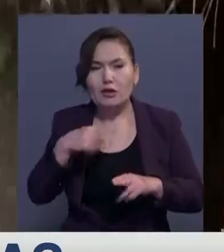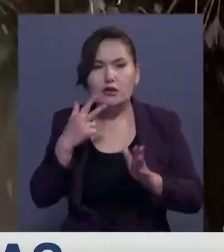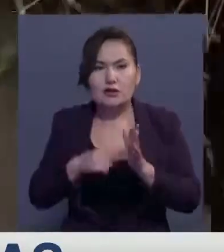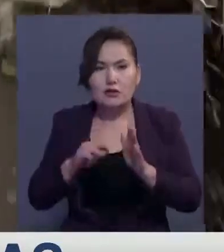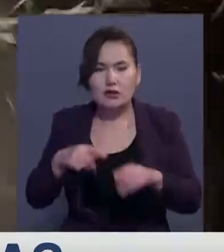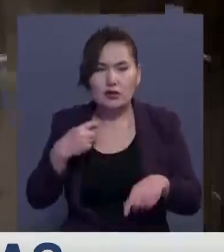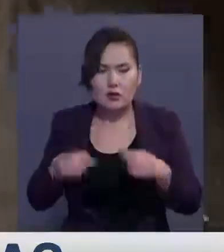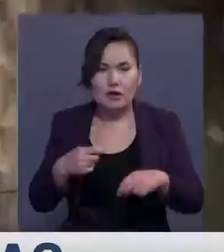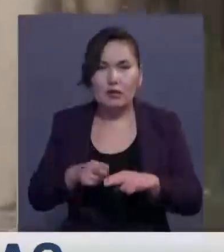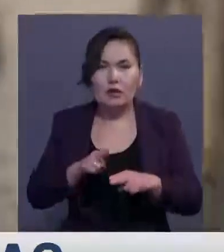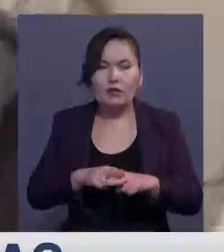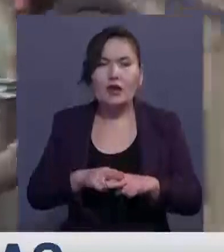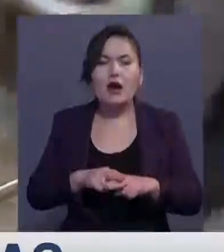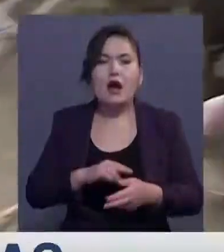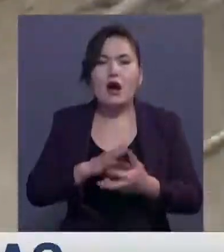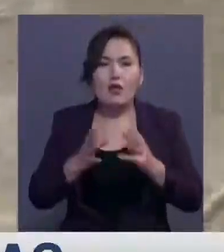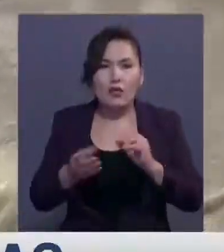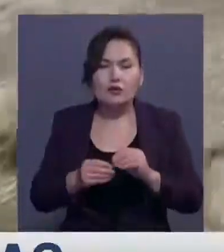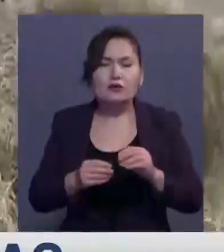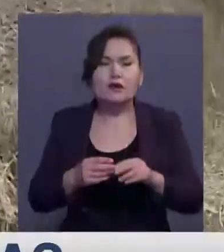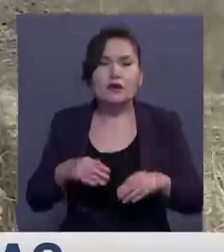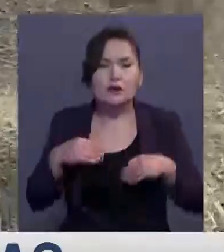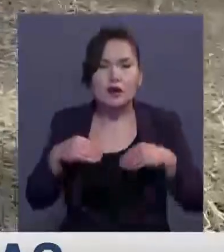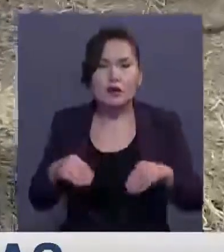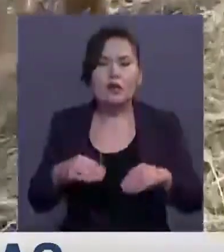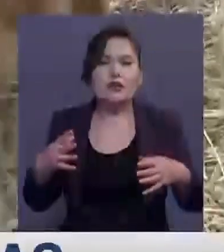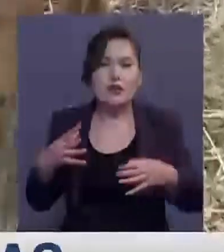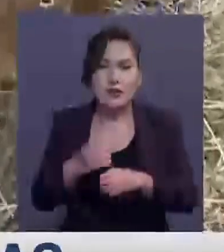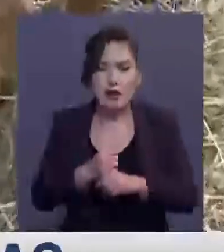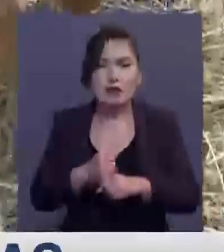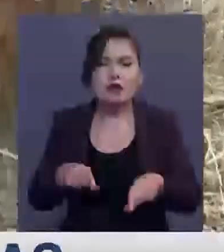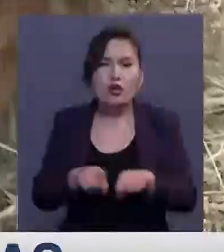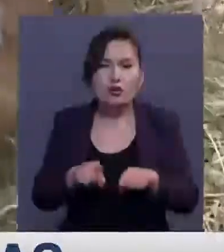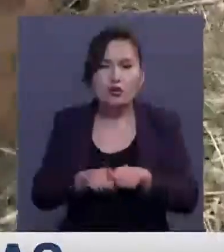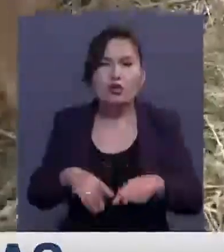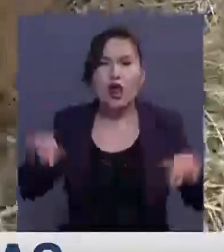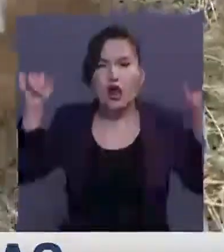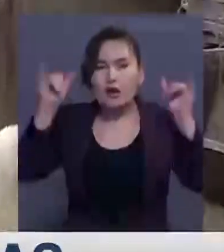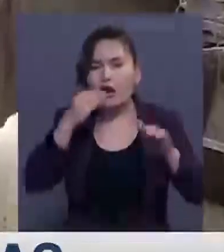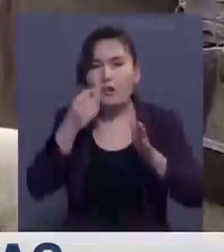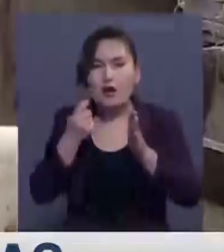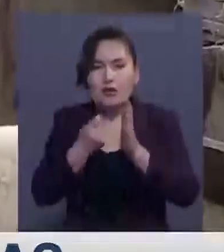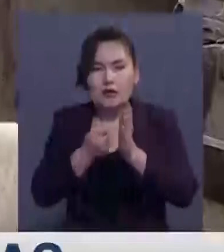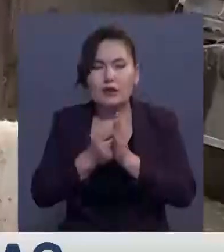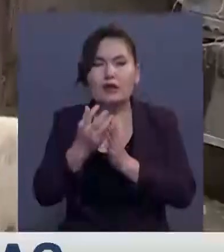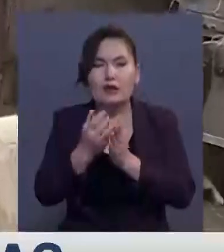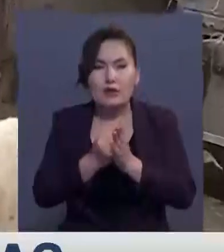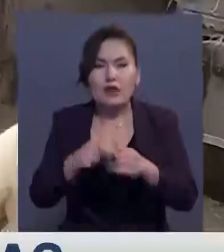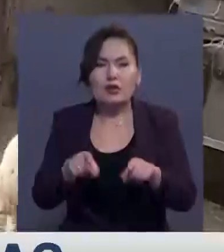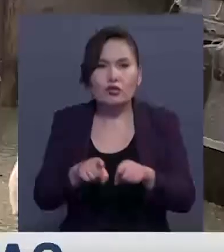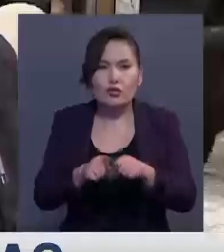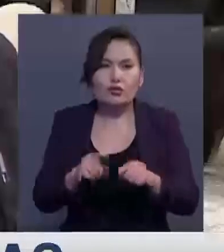жүгері. Өсімдік шаруашылығы тұралағаннан кейін мал басы азайып кеткен. Себебі жемшөп дайындау қиын, әрі жайылым